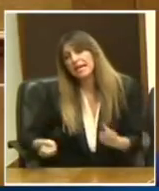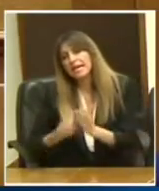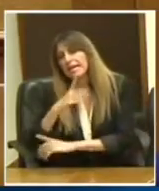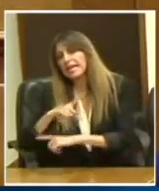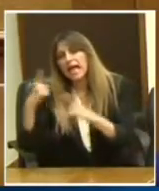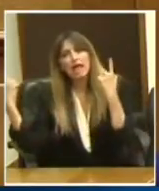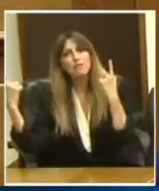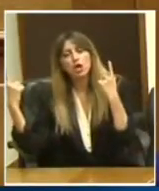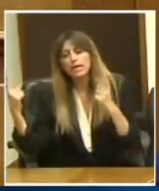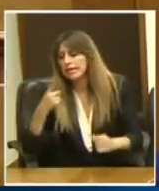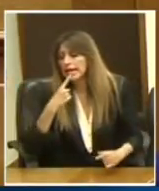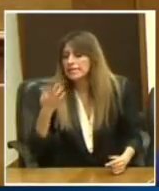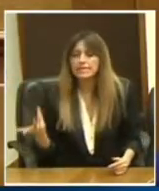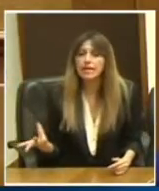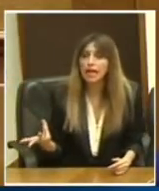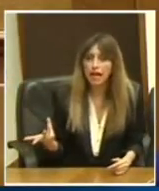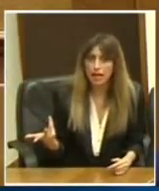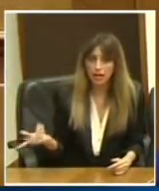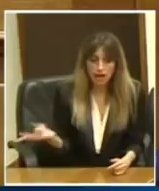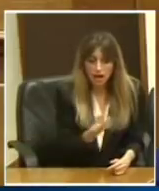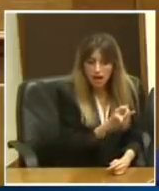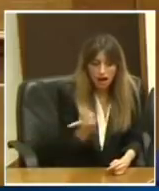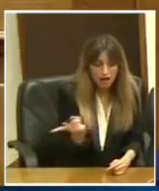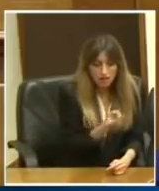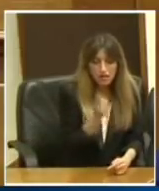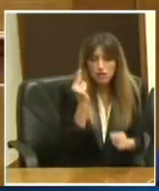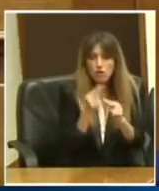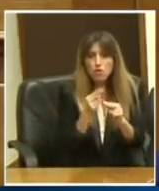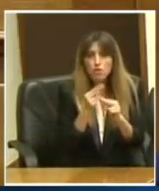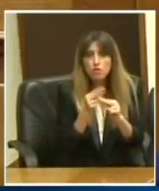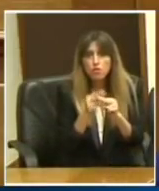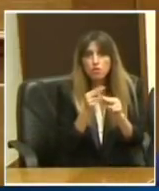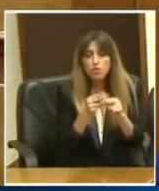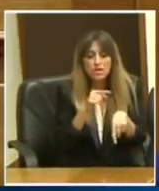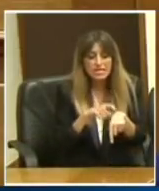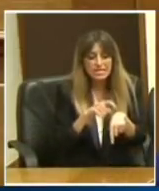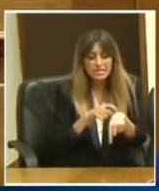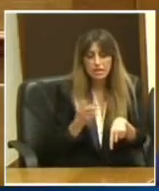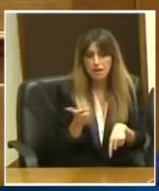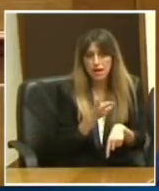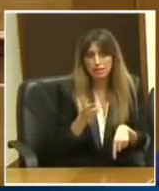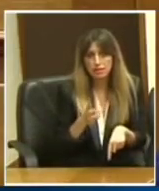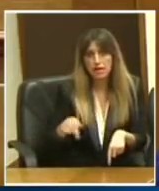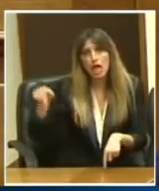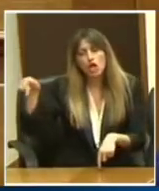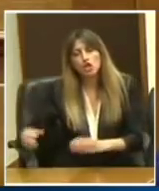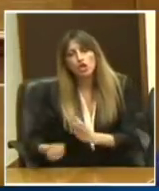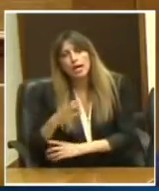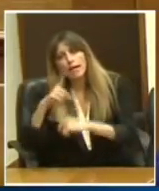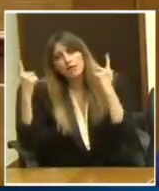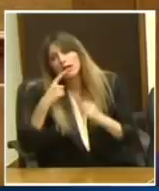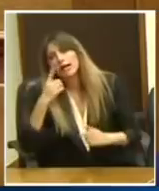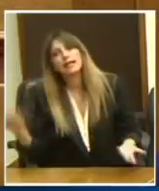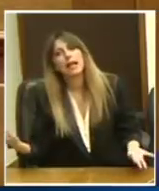Η αξιωματική αντιπολίτευση από αυτά τα 2 γεγονότα έβγαλε το συμπέρασμα ότι τώρα είναι η κατάλληλη στιγμή